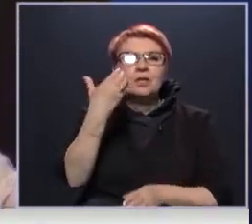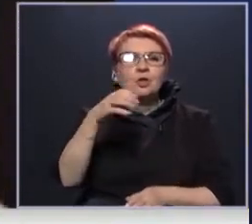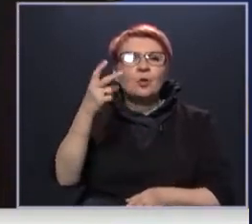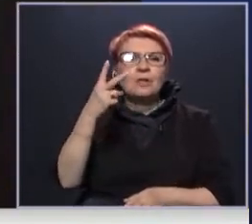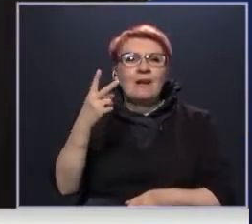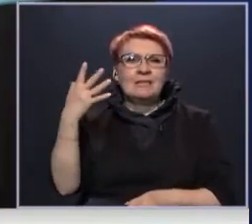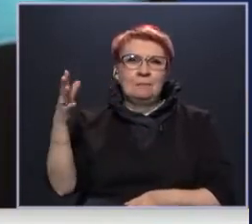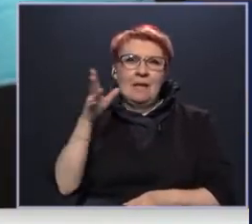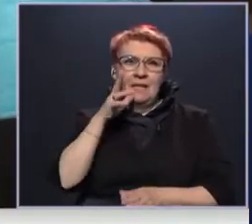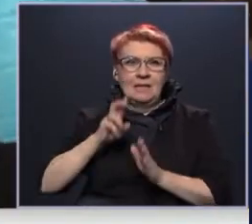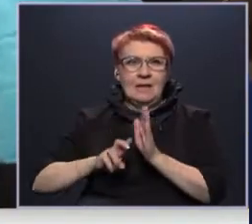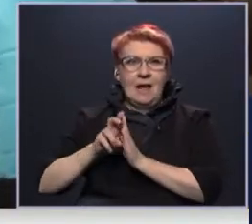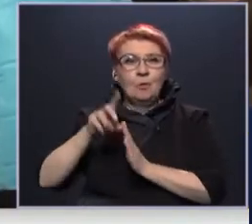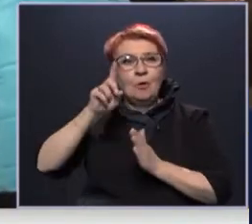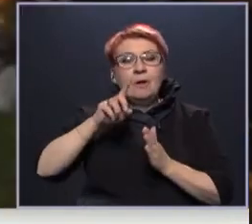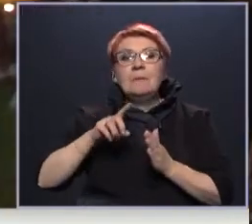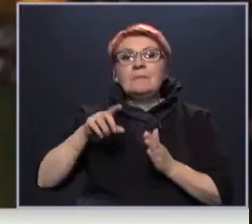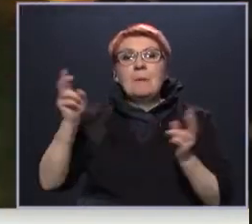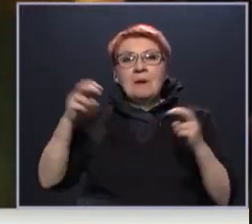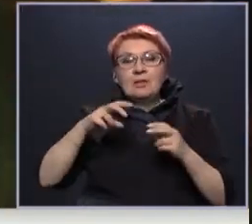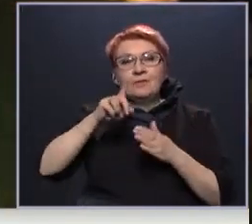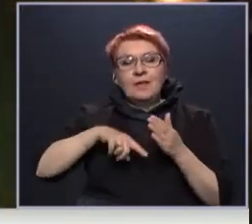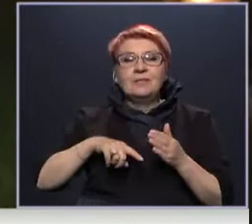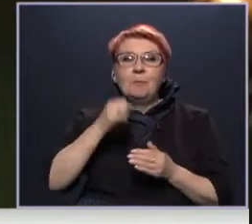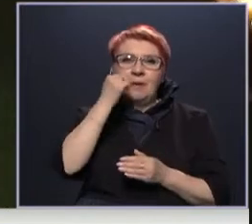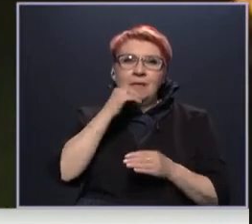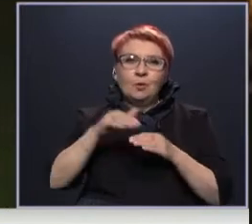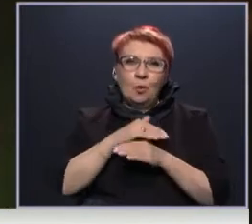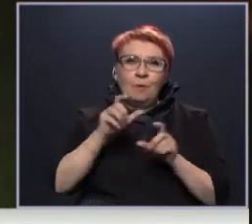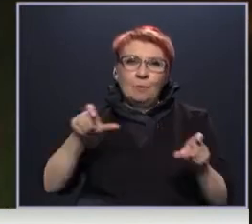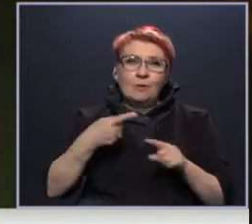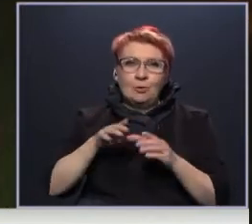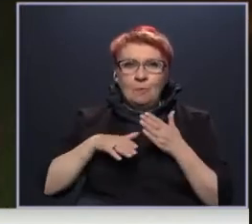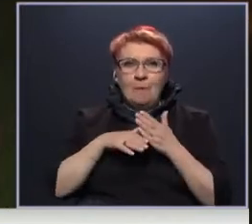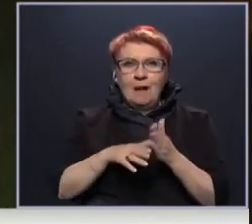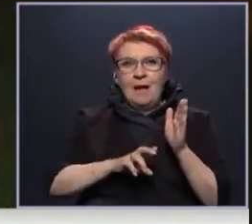125 лет. Прихожане верят, что благодаря добрым людям, которые помогают